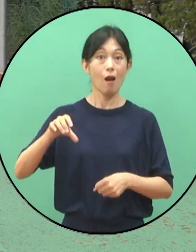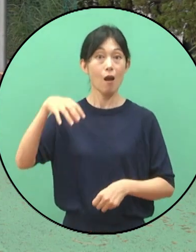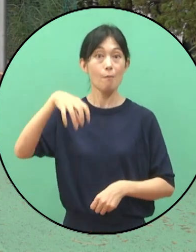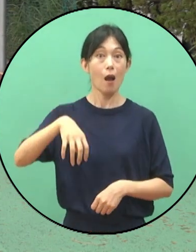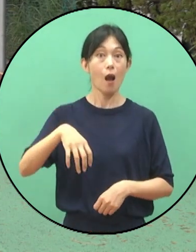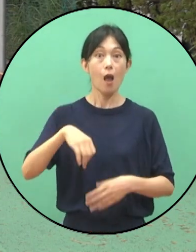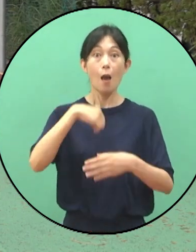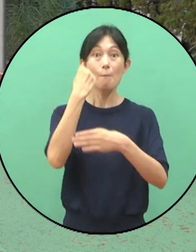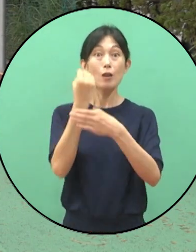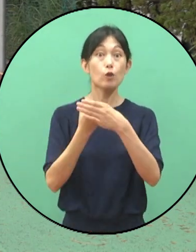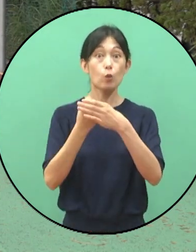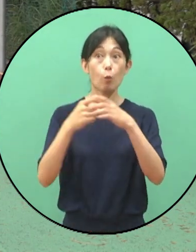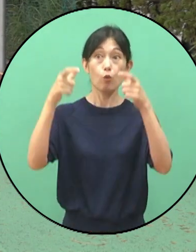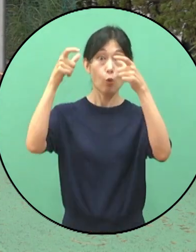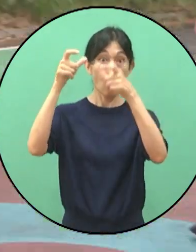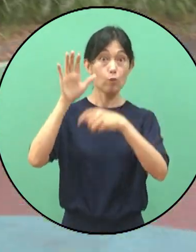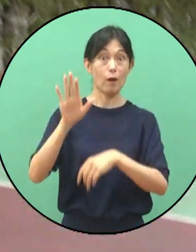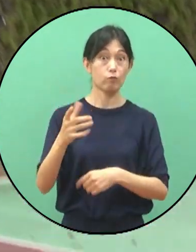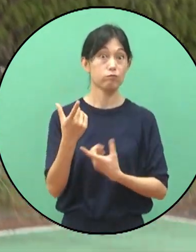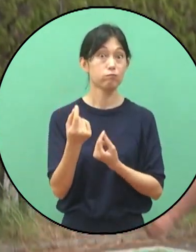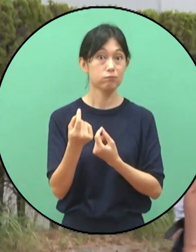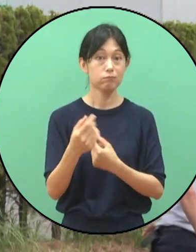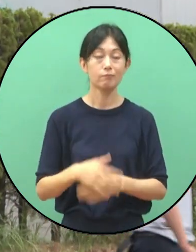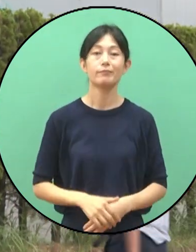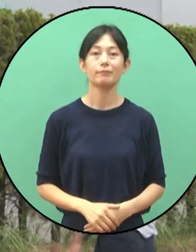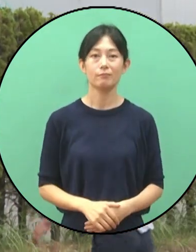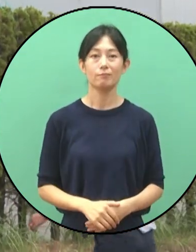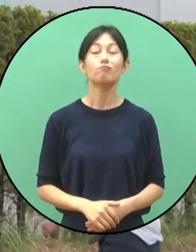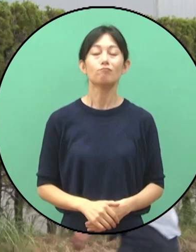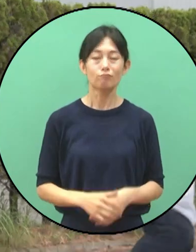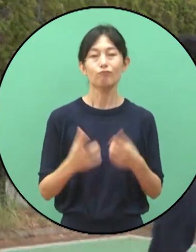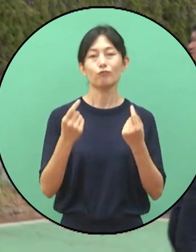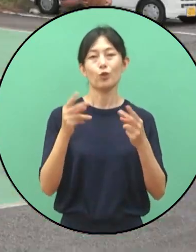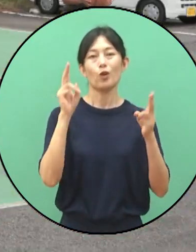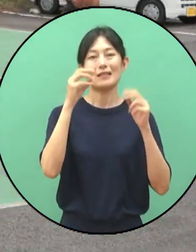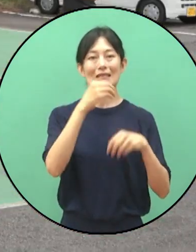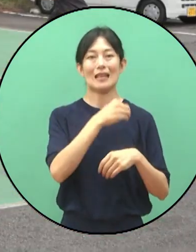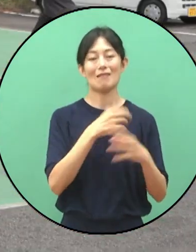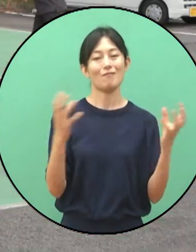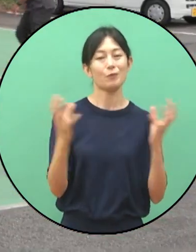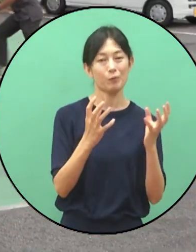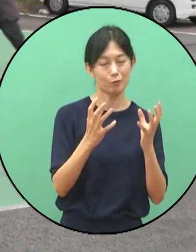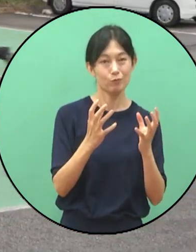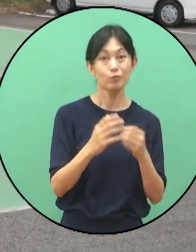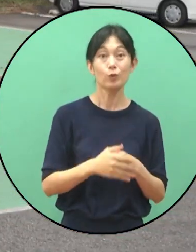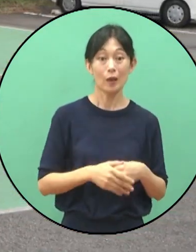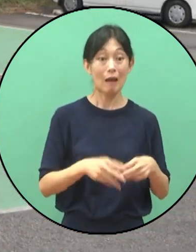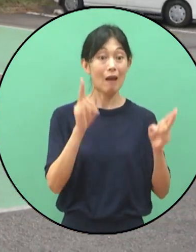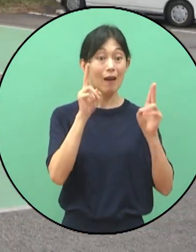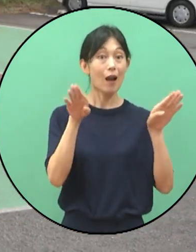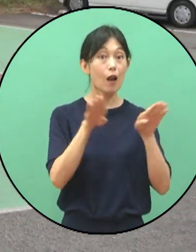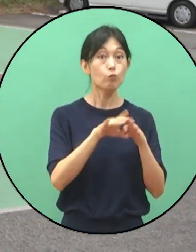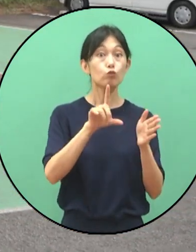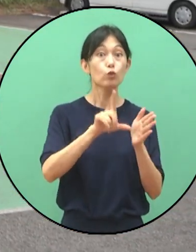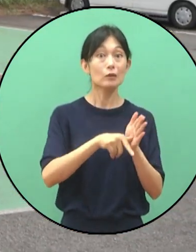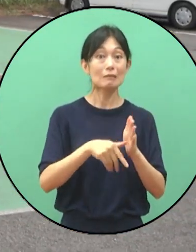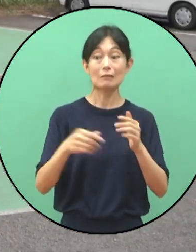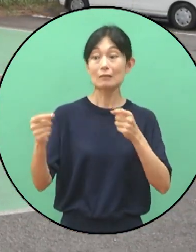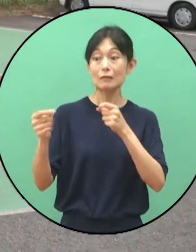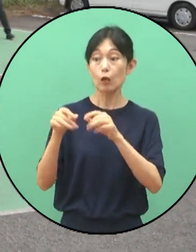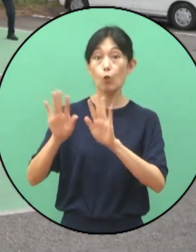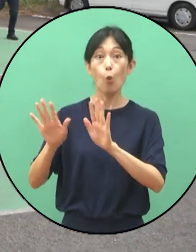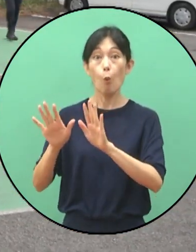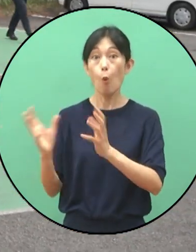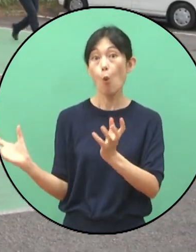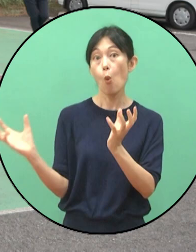ゴールもありましたが。 あ、そうですね、社員同士でバスケットをしたりとか、まあ、休みの日には近所の子たちがここでバスケットをしたりとかっ